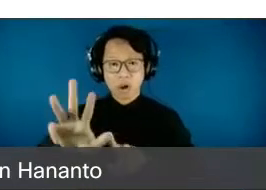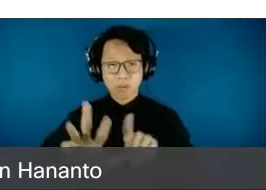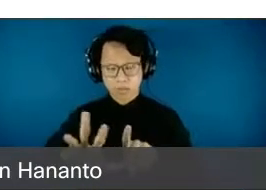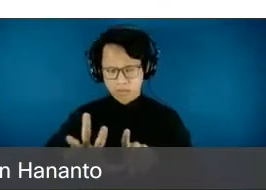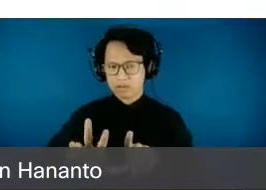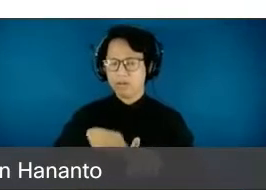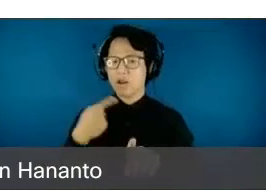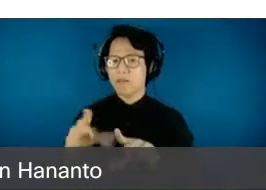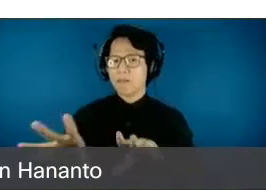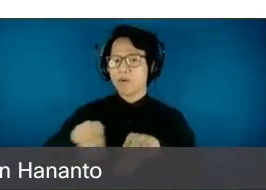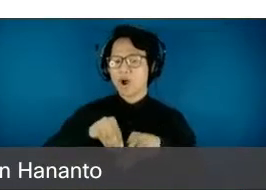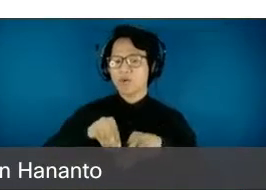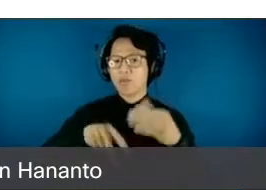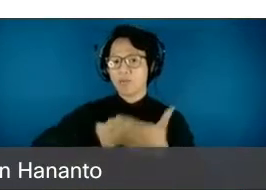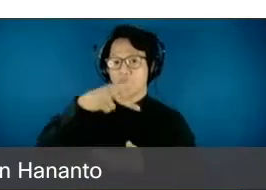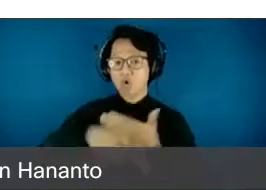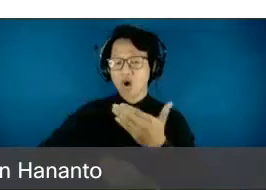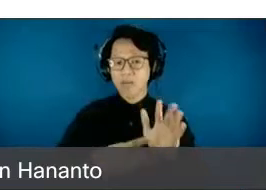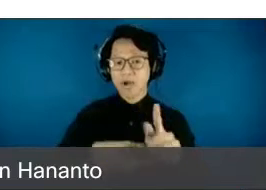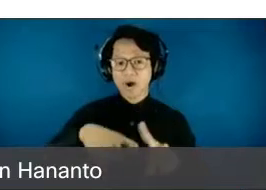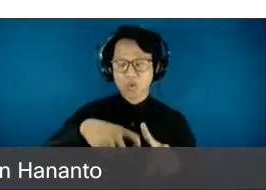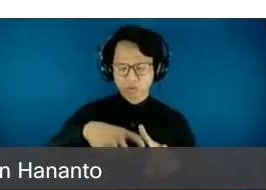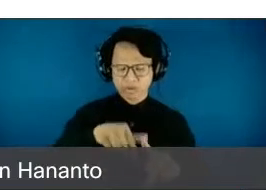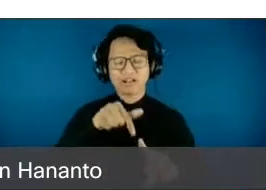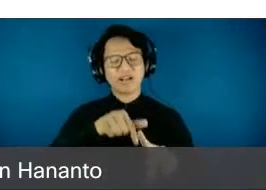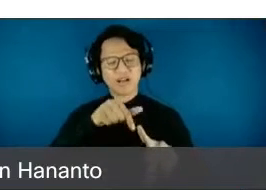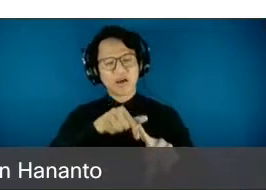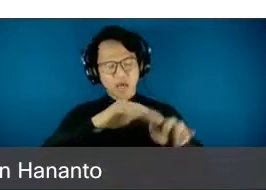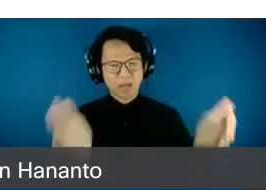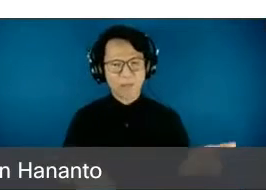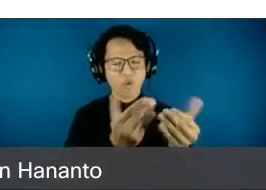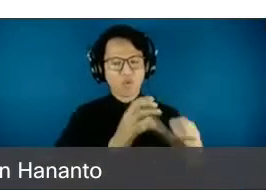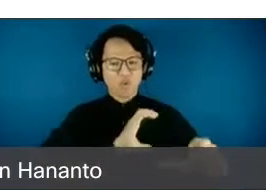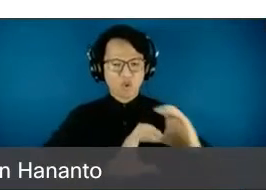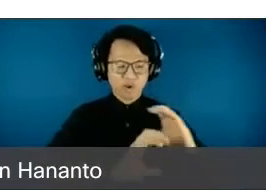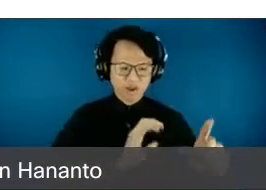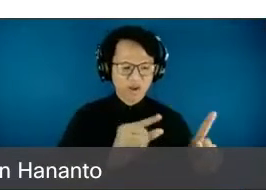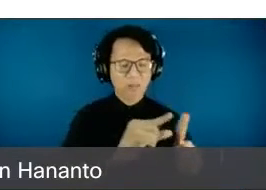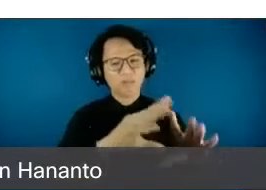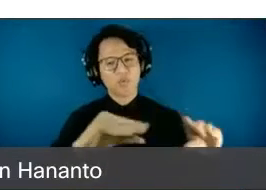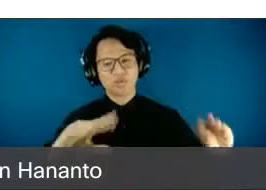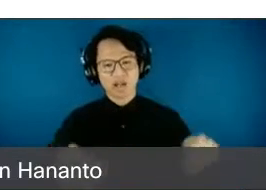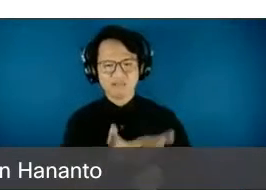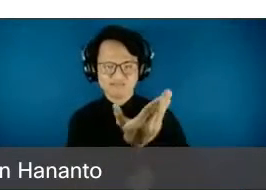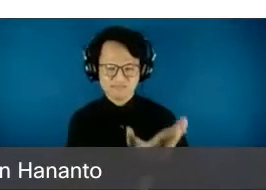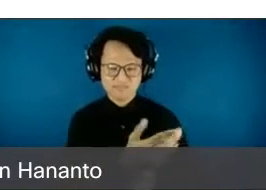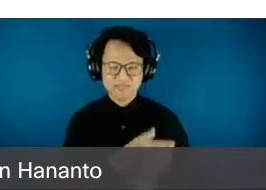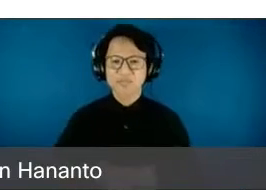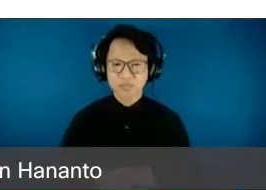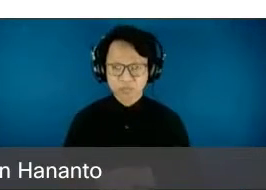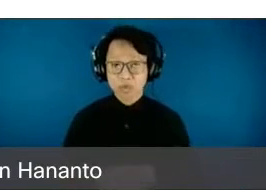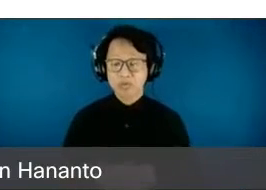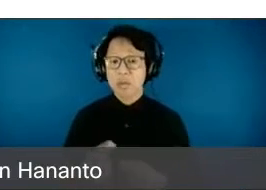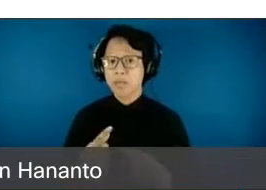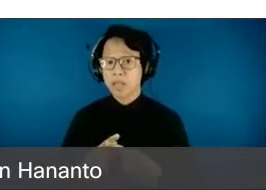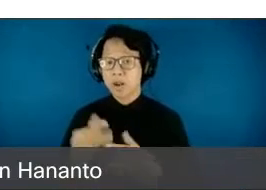mendapatkan program mitra kunci, dan dari situlah kami tetap membangun komunikasi dengan pihak-pihak tersebut. Terus kami juga meningkatkan